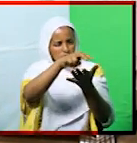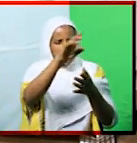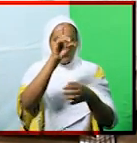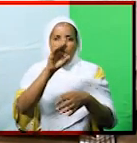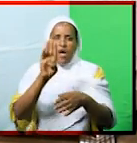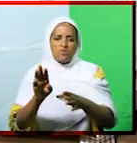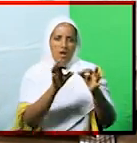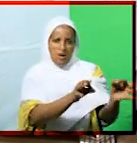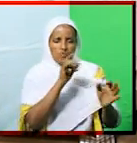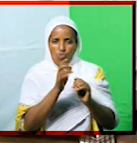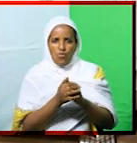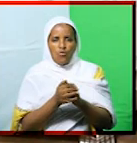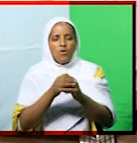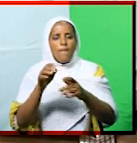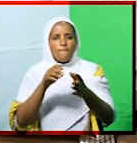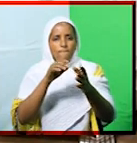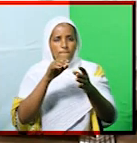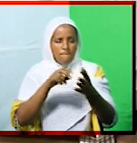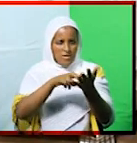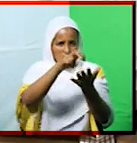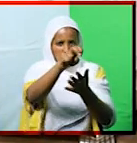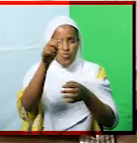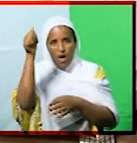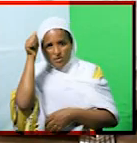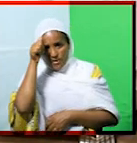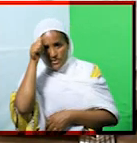ነፃ የወጣችሁበት በወርቅ በጠፊ ነገር አይደለም፣